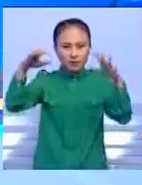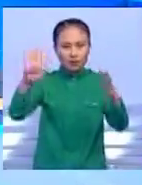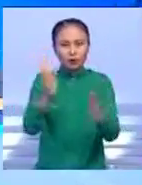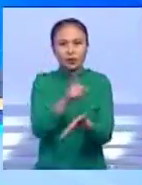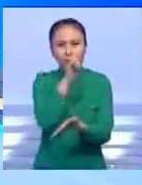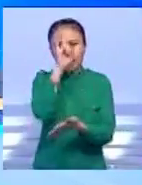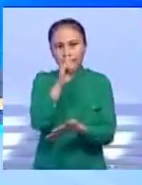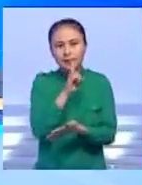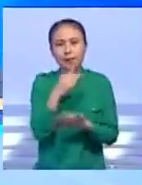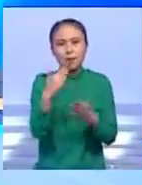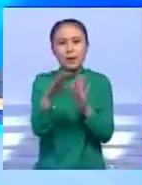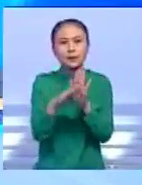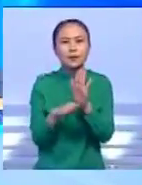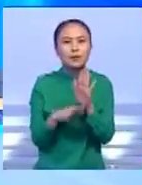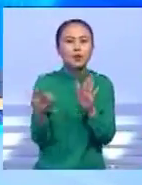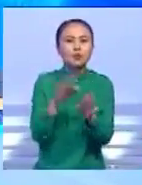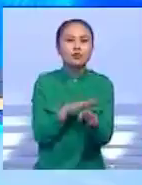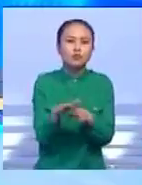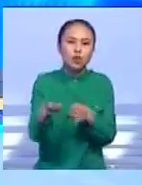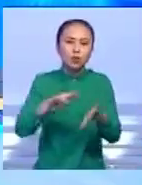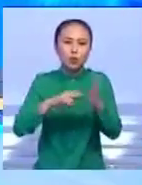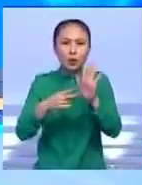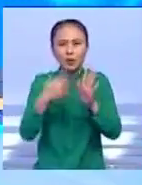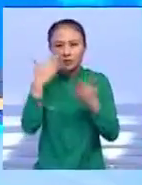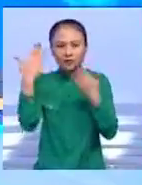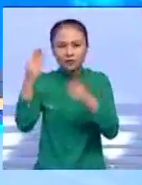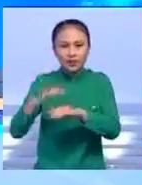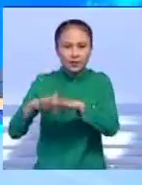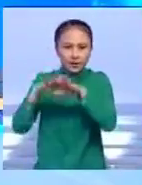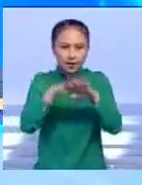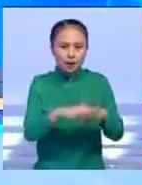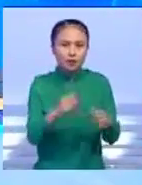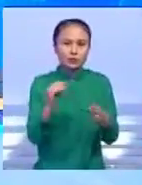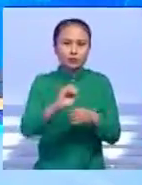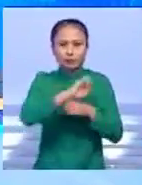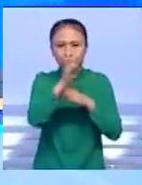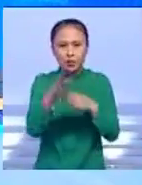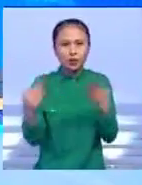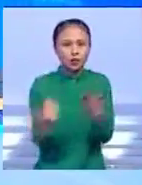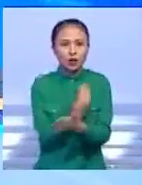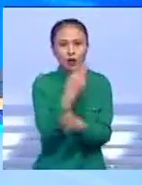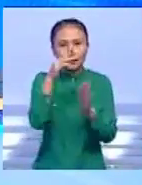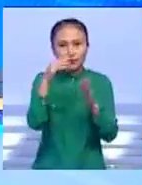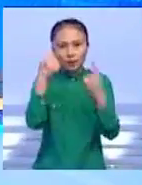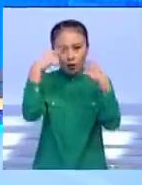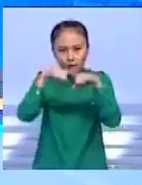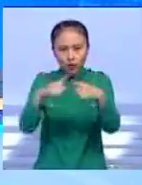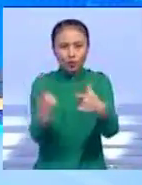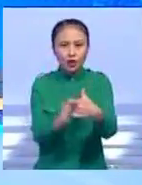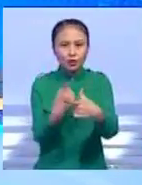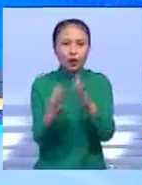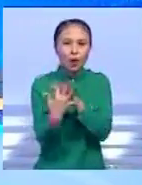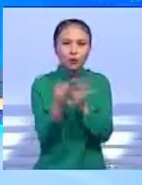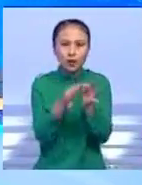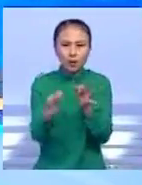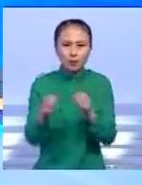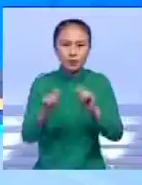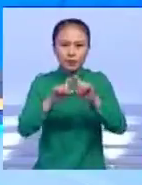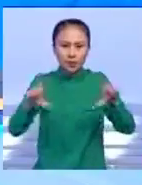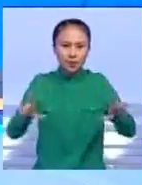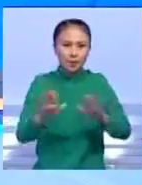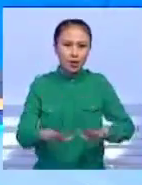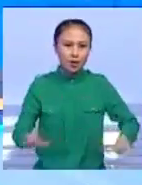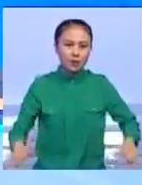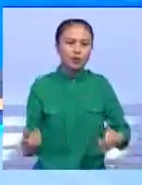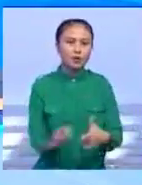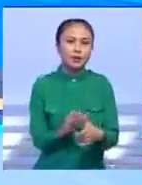Цифрлы Қазақстан бағдарламасы аясында жүзеге асатын жобаны шетел инвесторлары қаржыландырмақ. Мұндай жаңа технология шалғайдағы ауылдар,